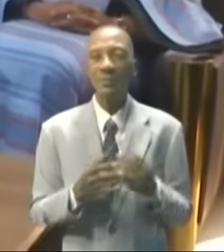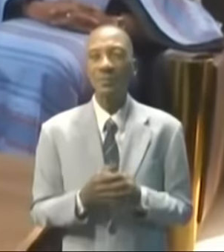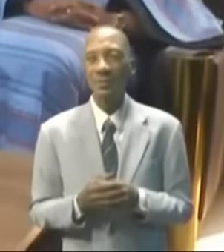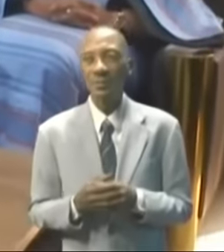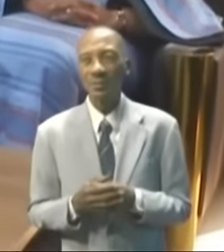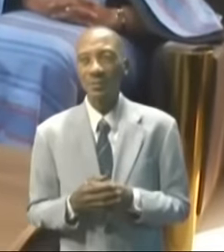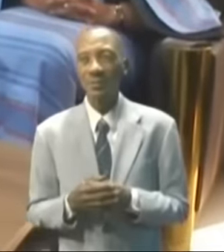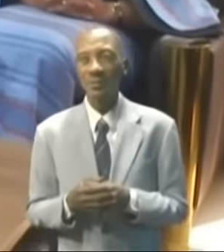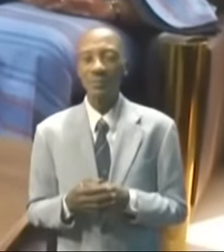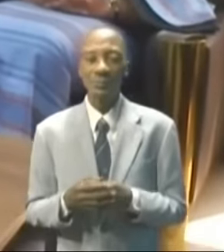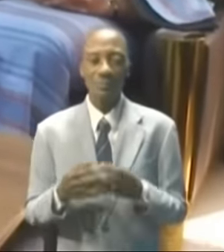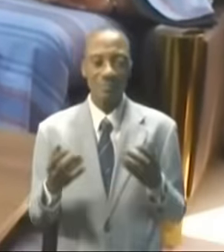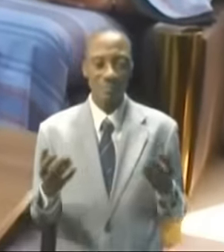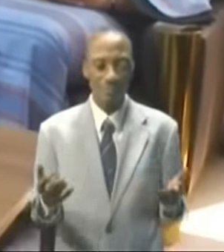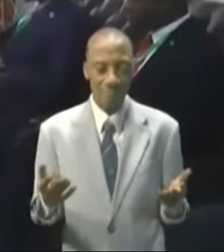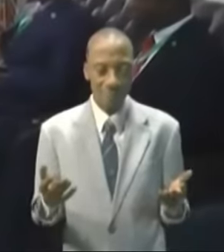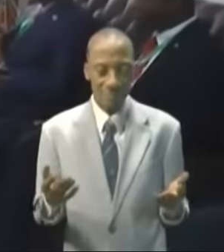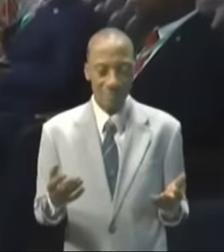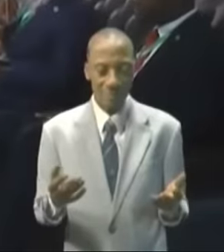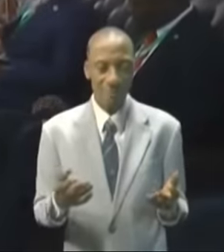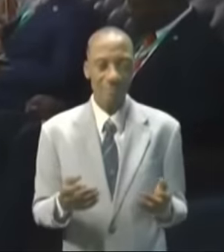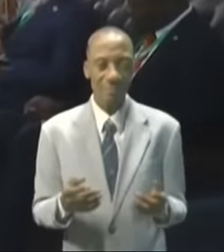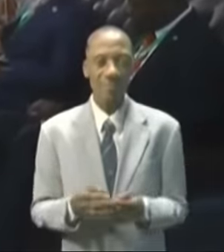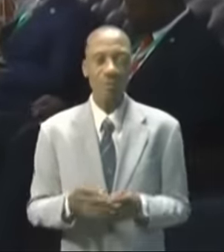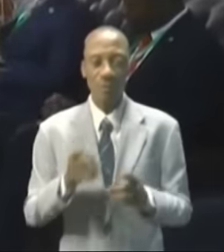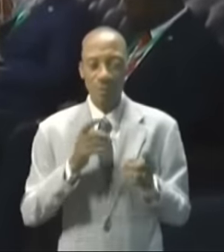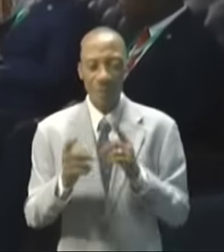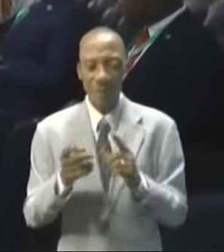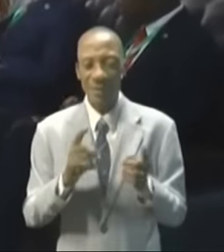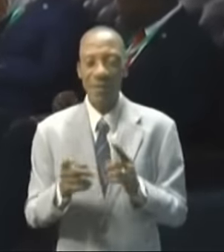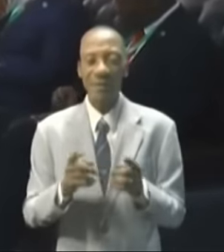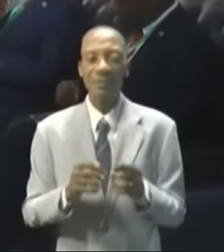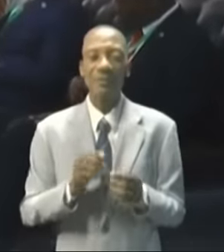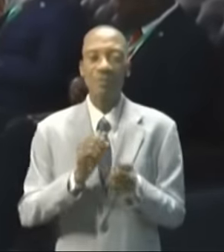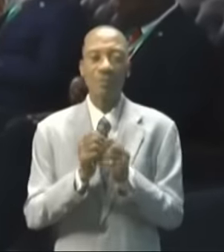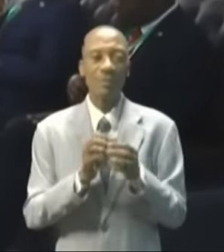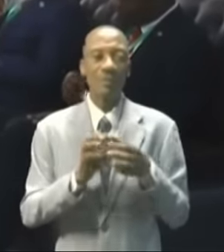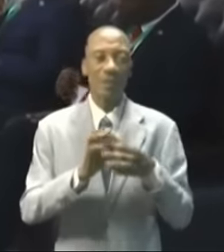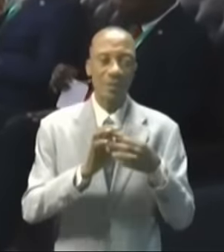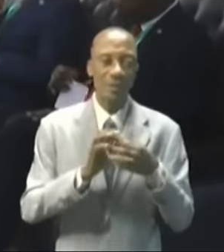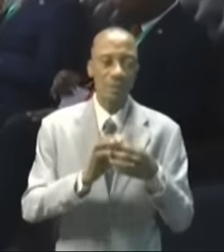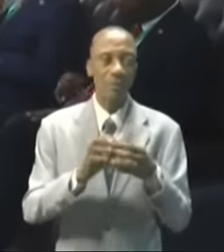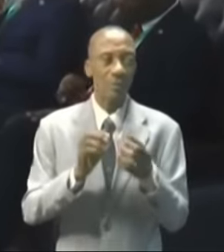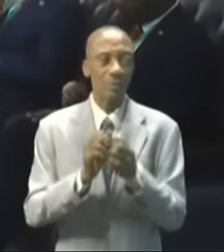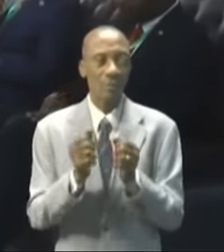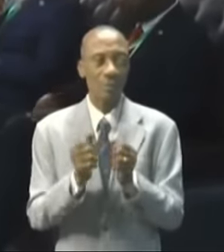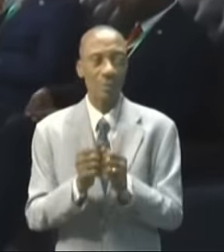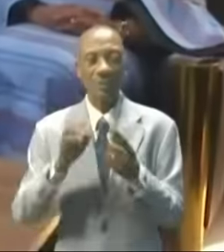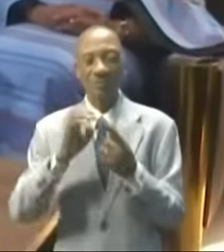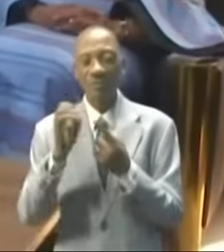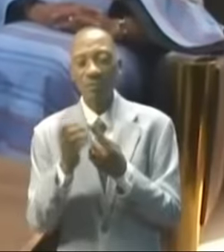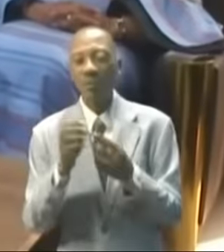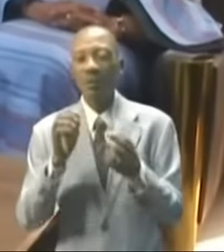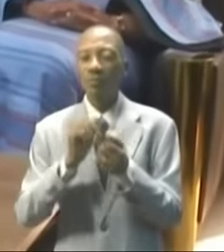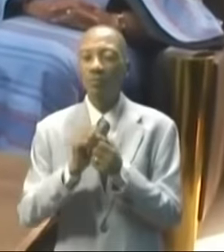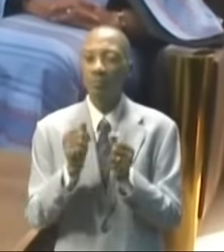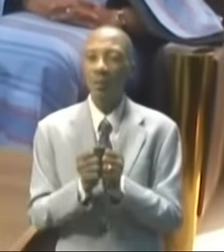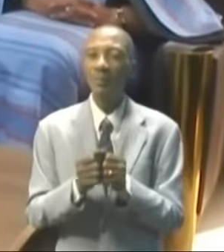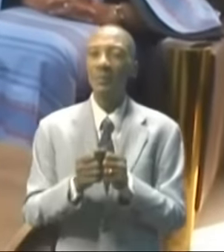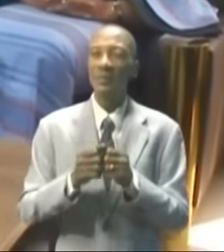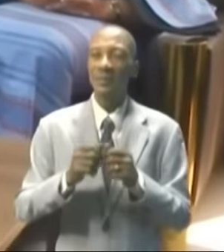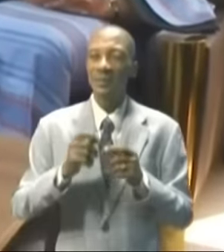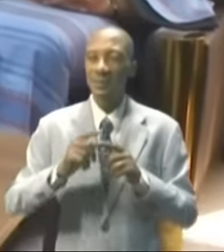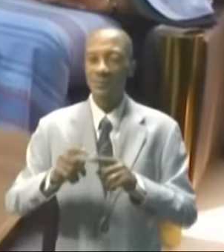Interrupted Organization, Teshom Toga Shonata. Cette délégation a apporté un certain nombre